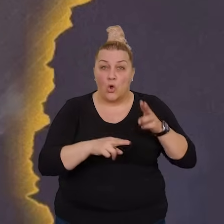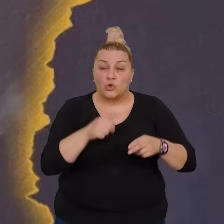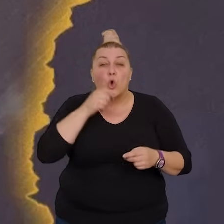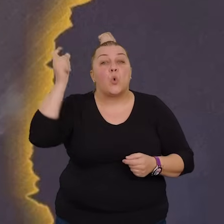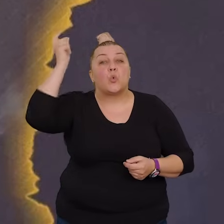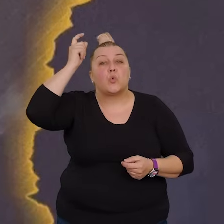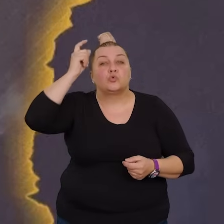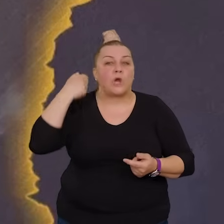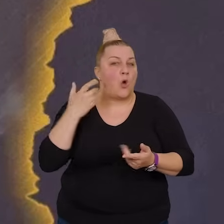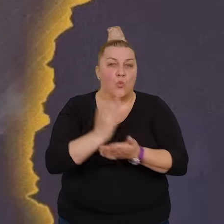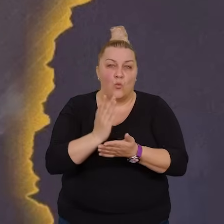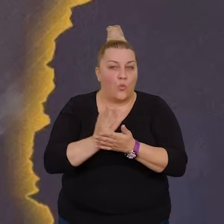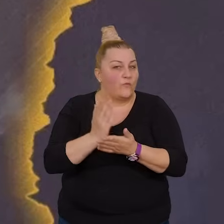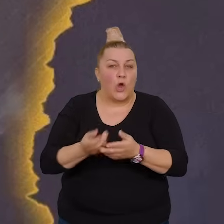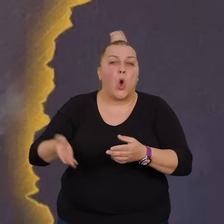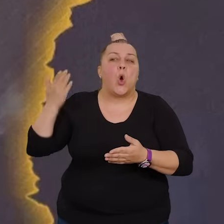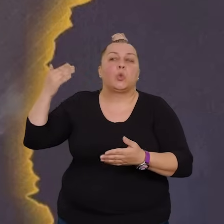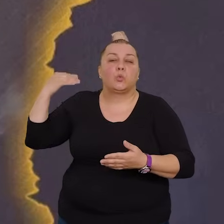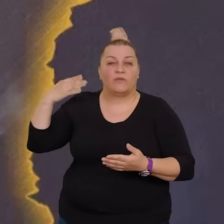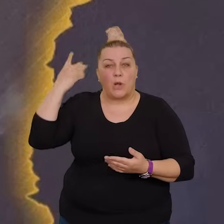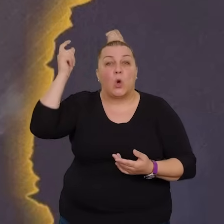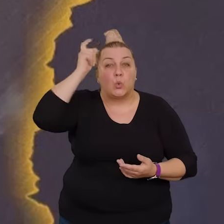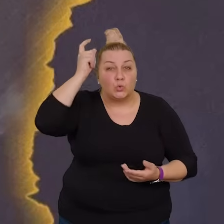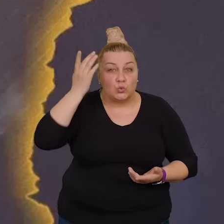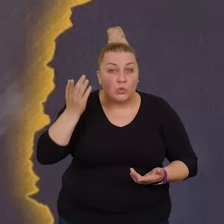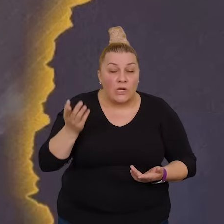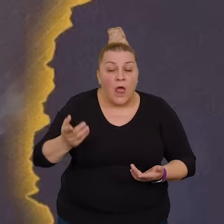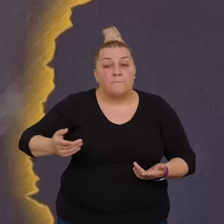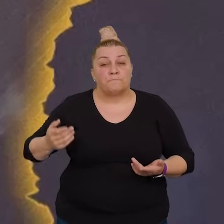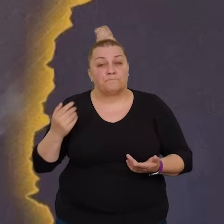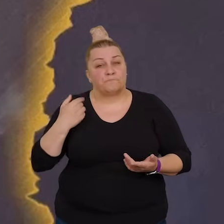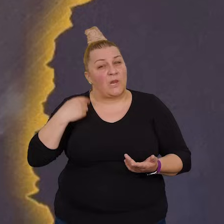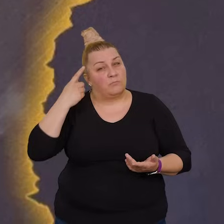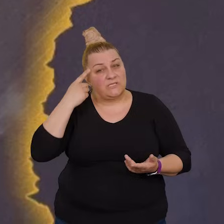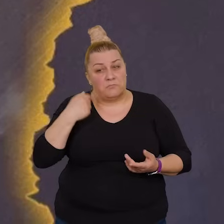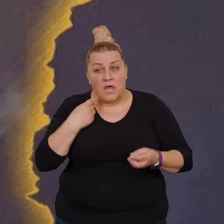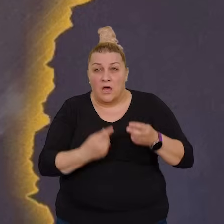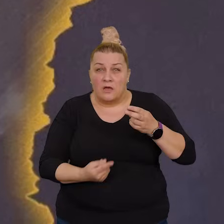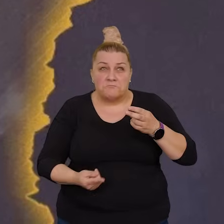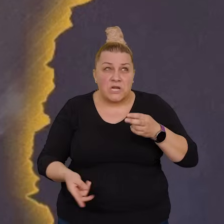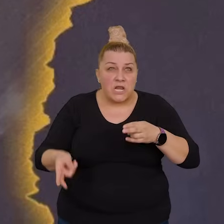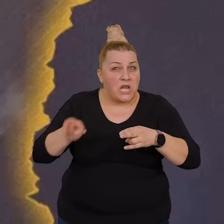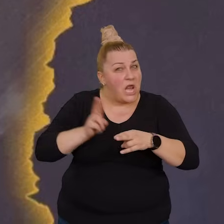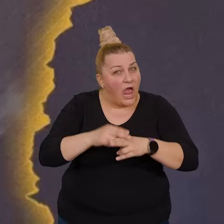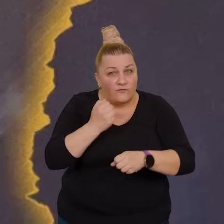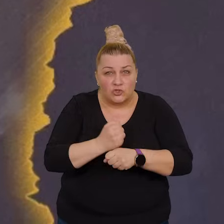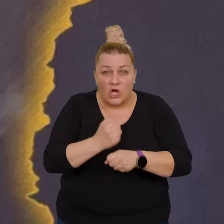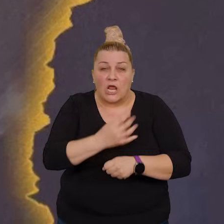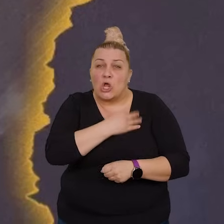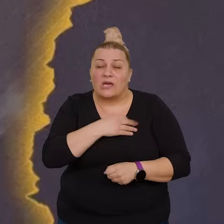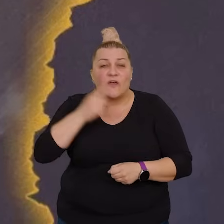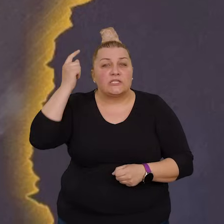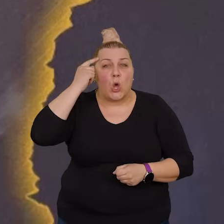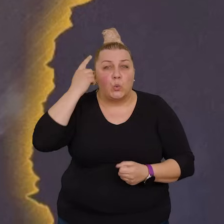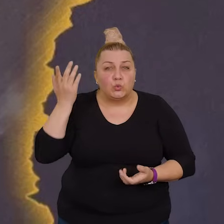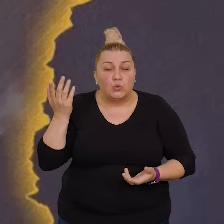govorimo o filmu, onda su to stvari iz hrvatske kulture. Mislim da nije niko radio više stvari iz hrvatske kulture. Radio sam, evo, recimo, moj prvi